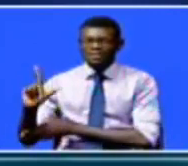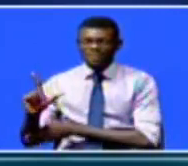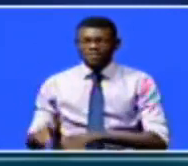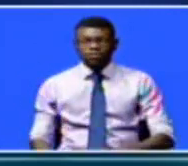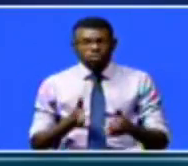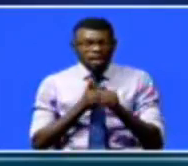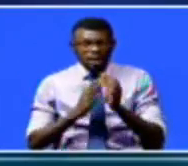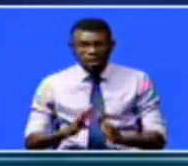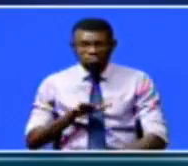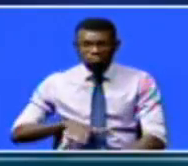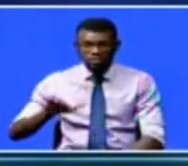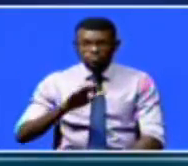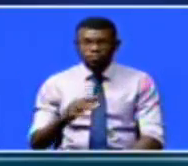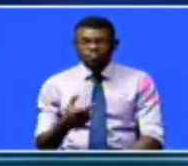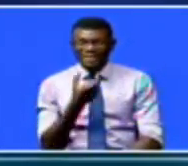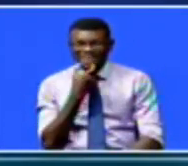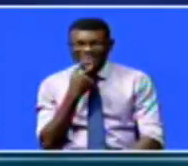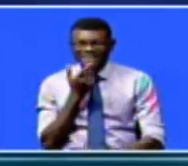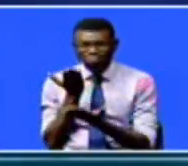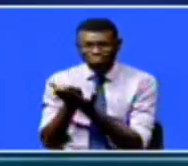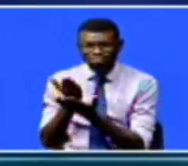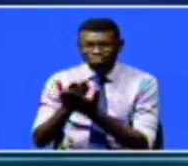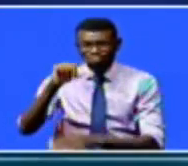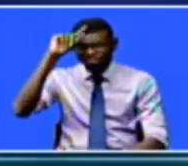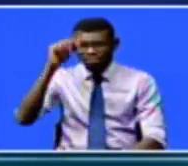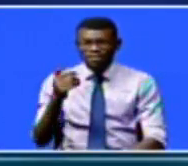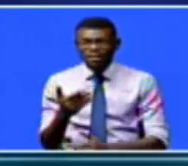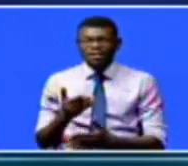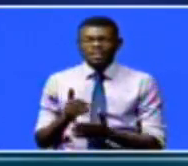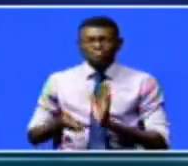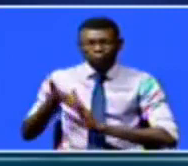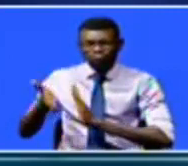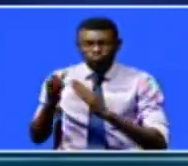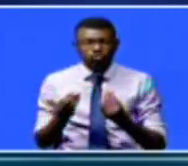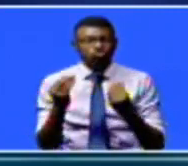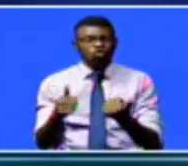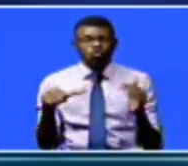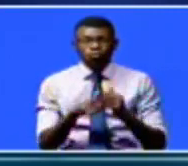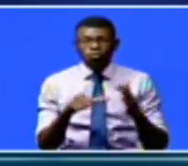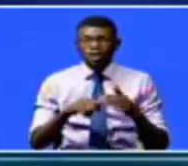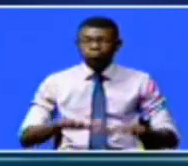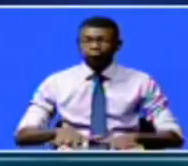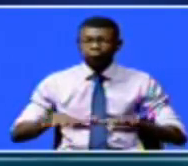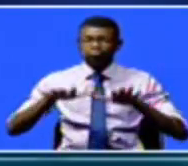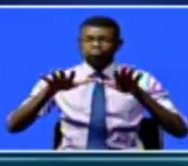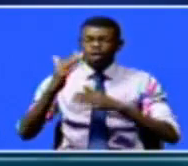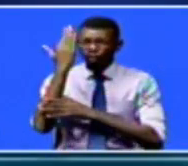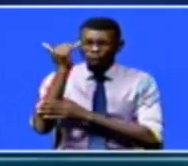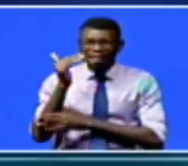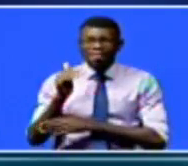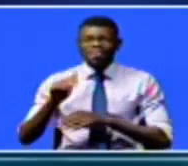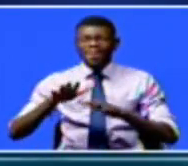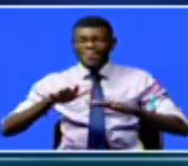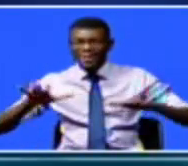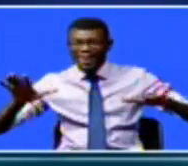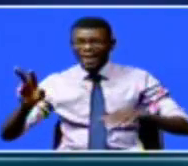Viongozi kutoka katika eneo la Nyanza wanaomba serikali kuharakisha kutafuta suluhu ya mafuriko kutokana na Ziwa Victoria kumwaga